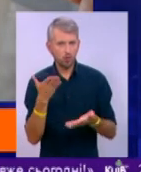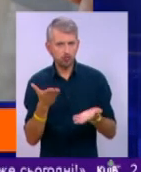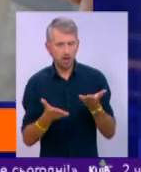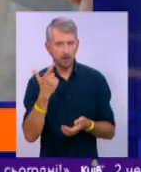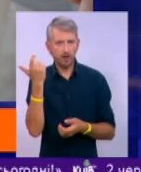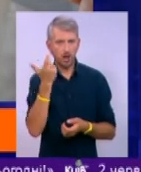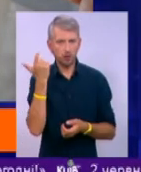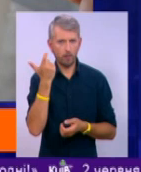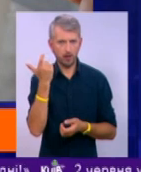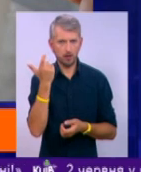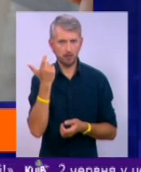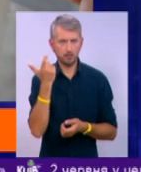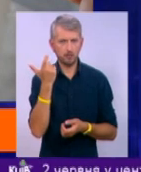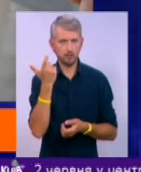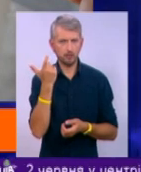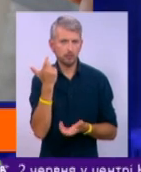Харькове,